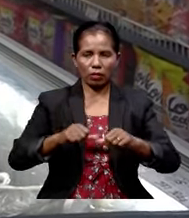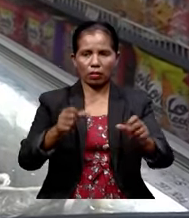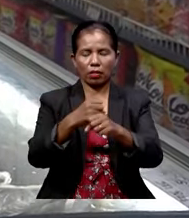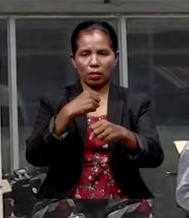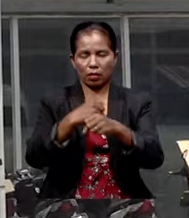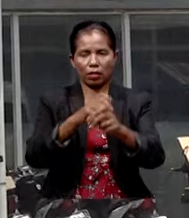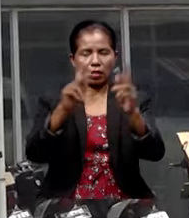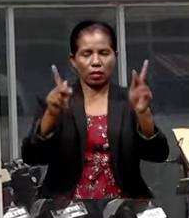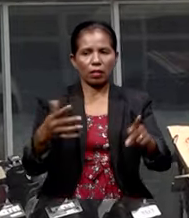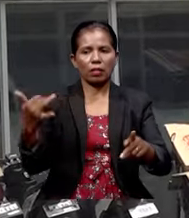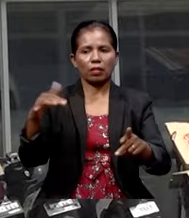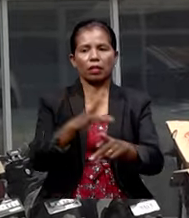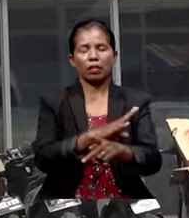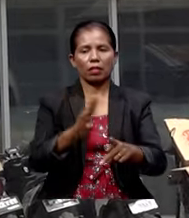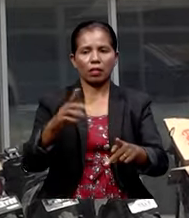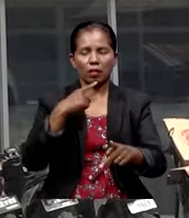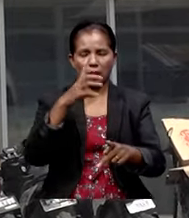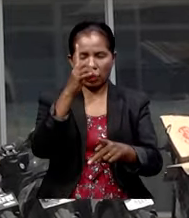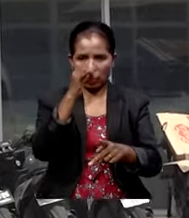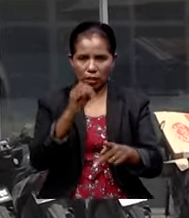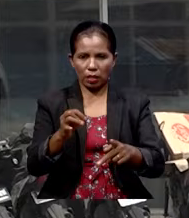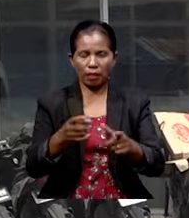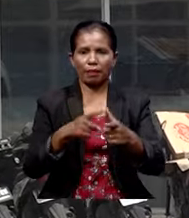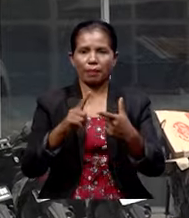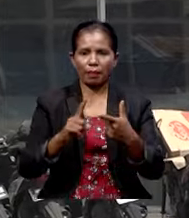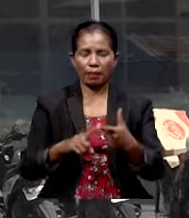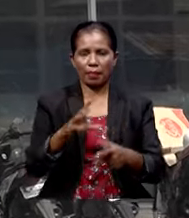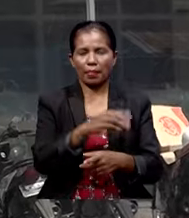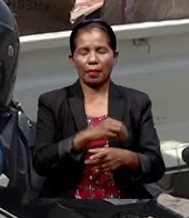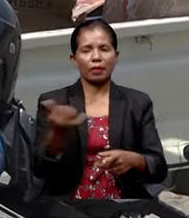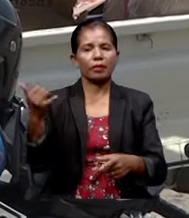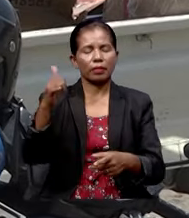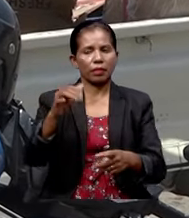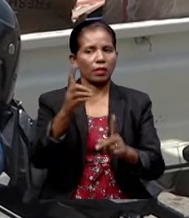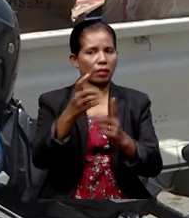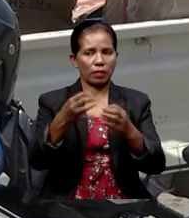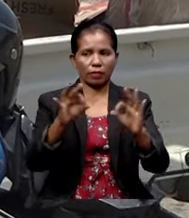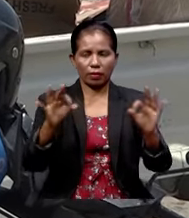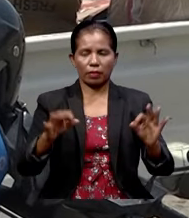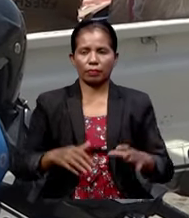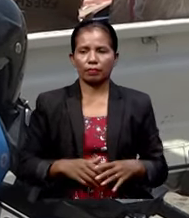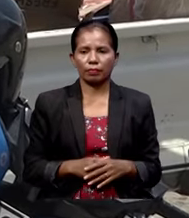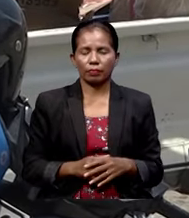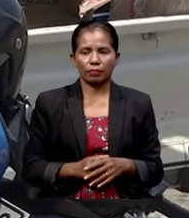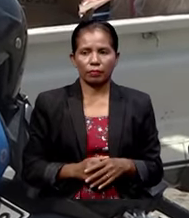inspeção pa loza seara iha bairro central dili, onde recolhe sa sansira nebeli o prazo, equipa cobertura, GMN.